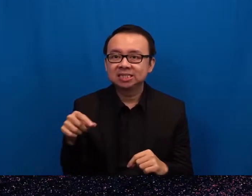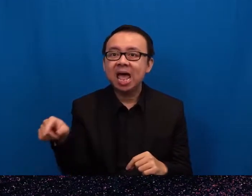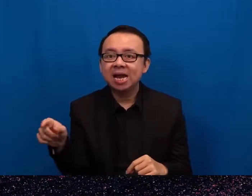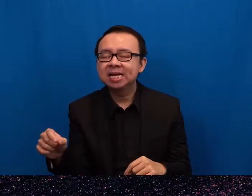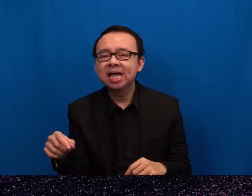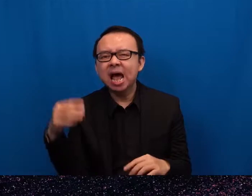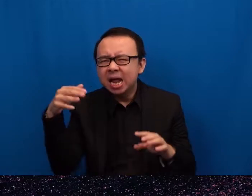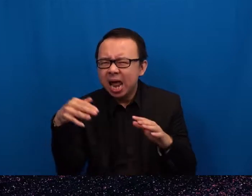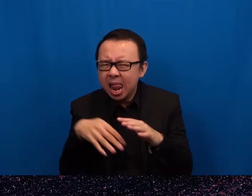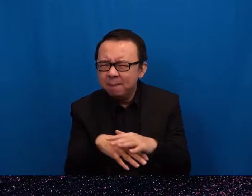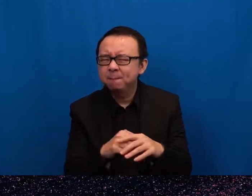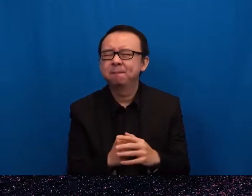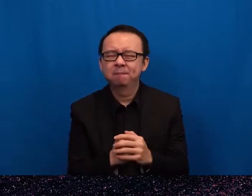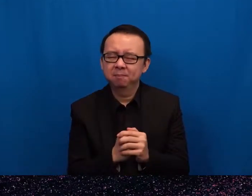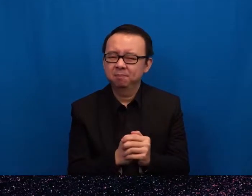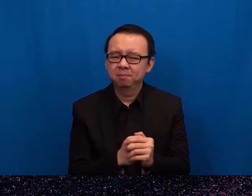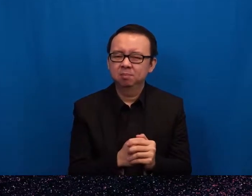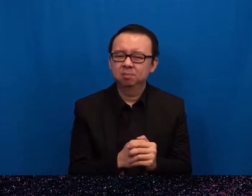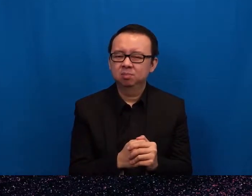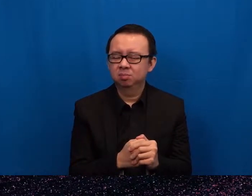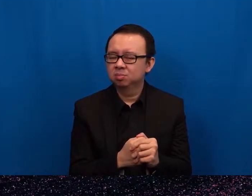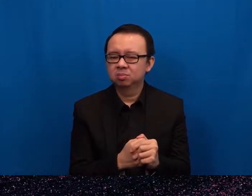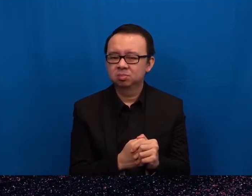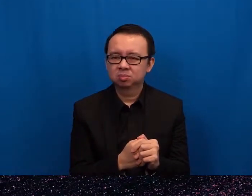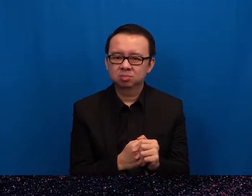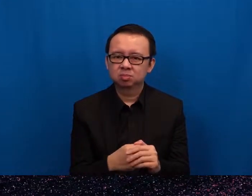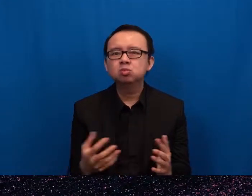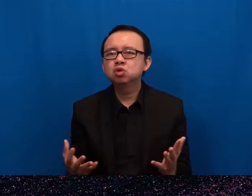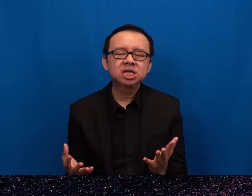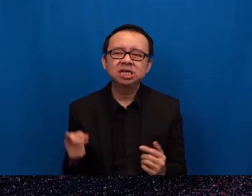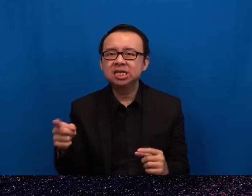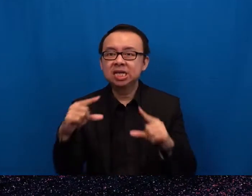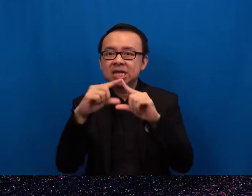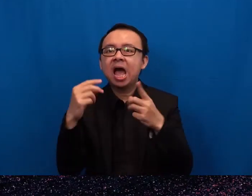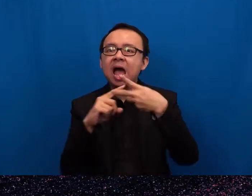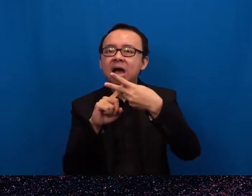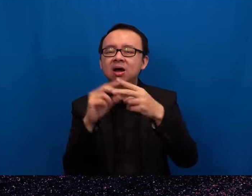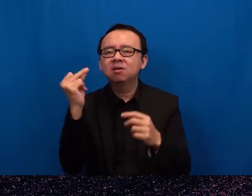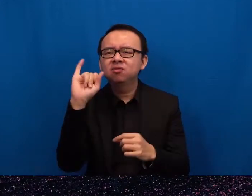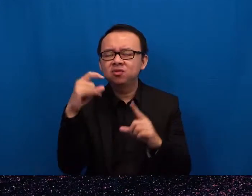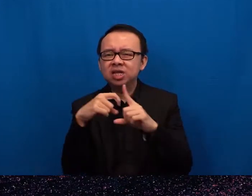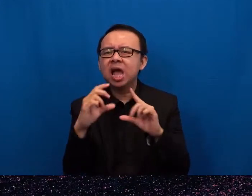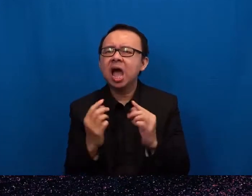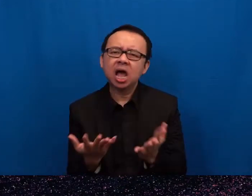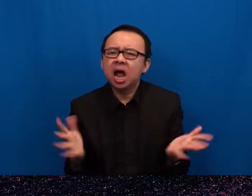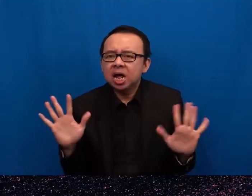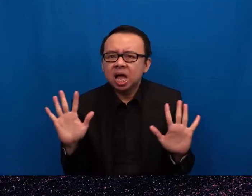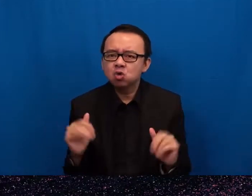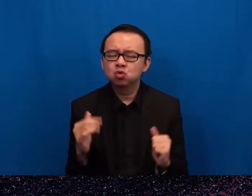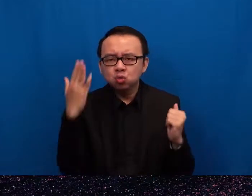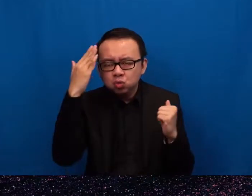Irian Jaya. Atau ke Afrika yang jauh-jauh di sana yang masih hutan belantara. Ternyata enggak. Kalau kita lihat